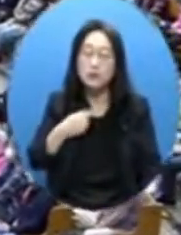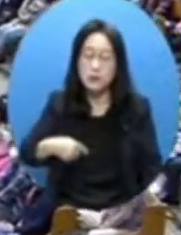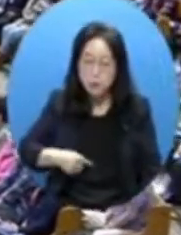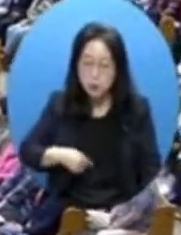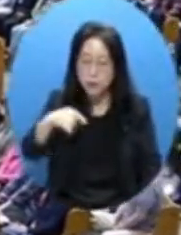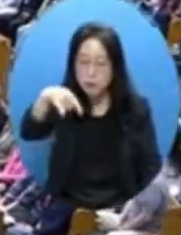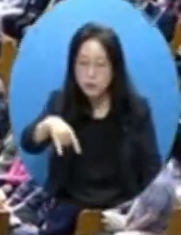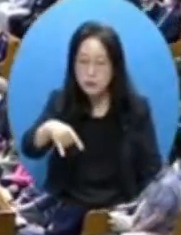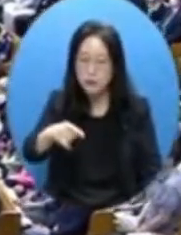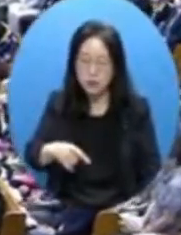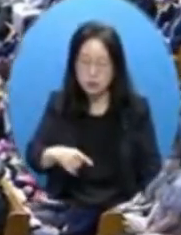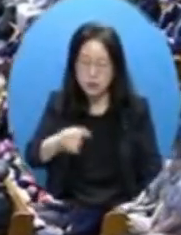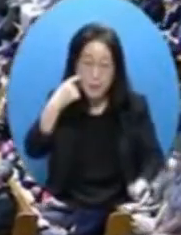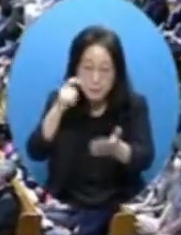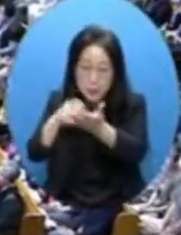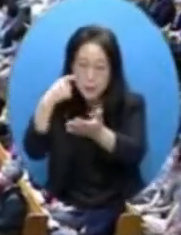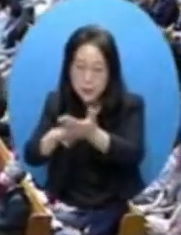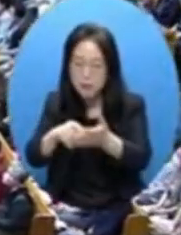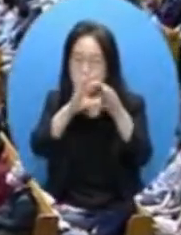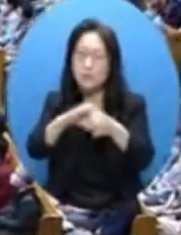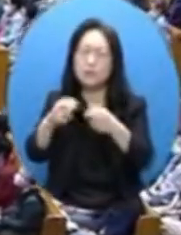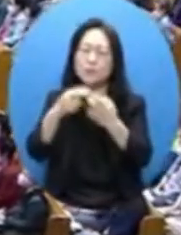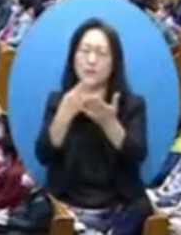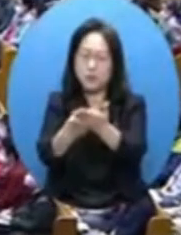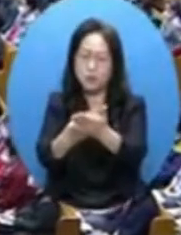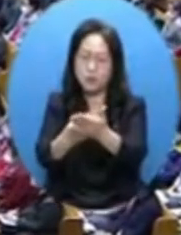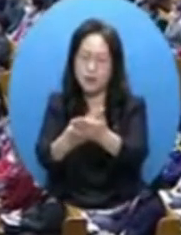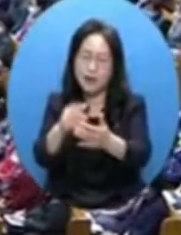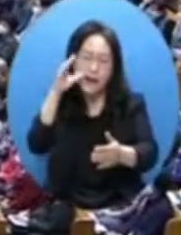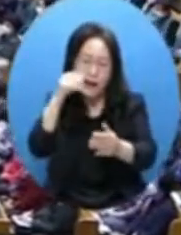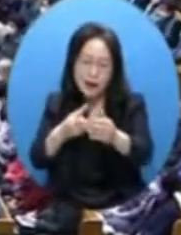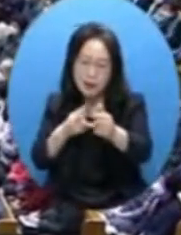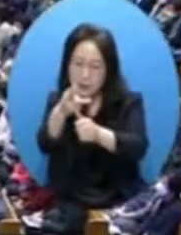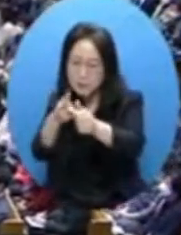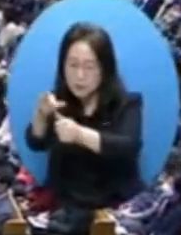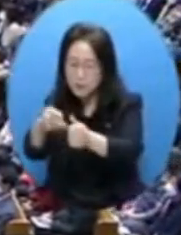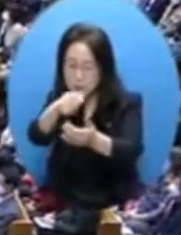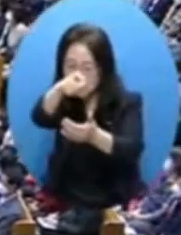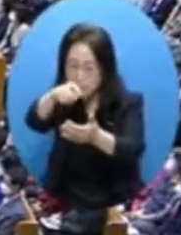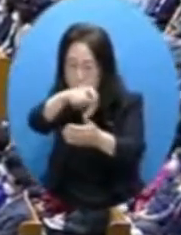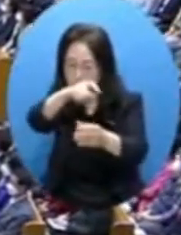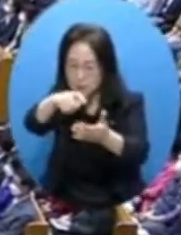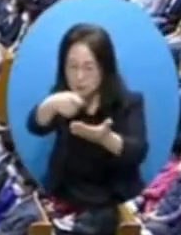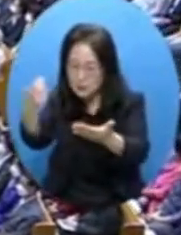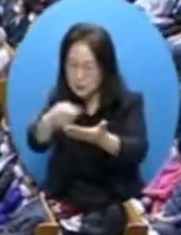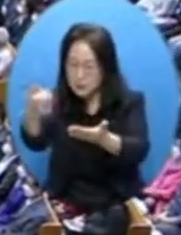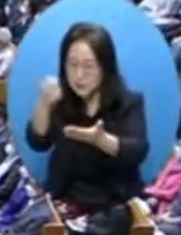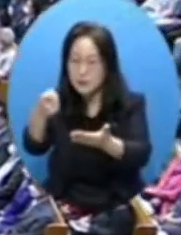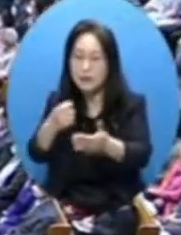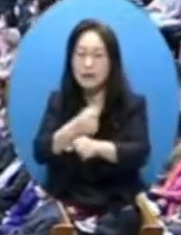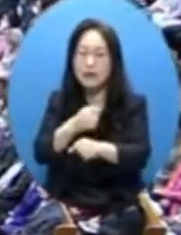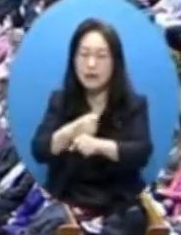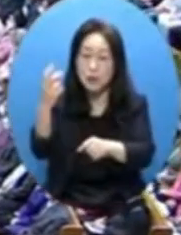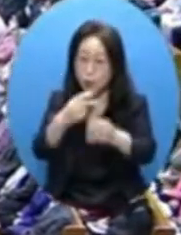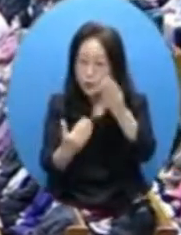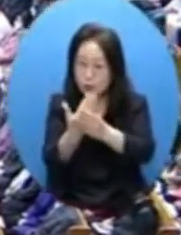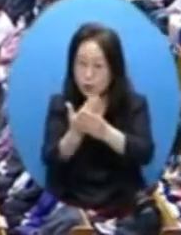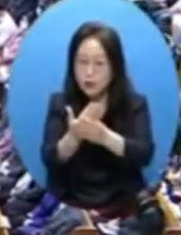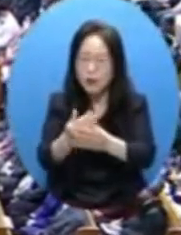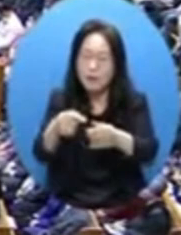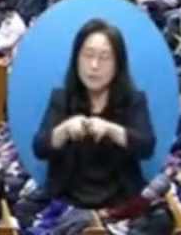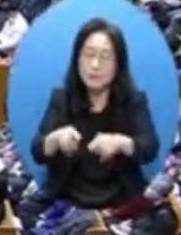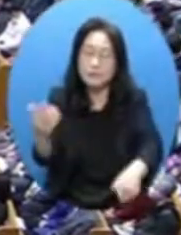들어가서 용종을 제거하고 그 용종이 생기고 종양이 생겨나면 통증이 함께